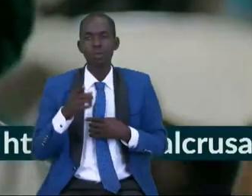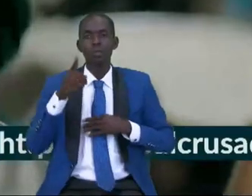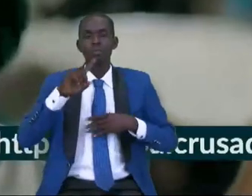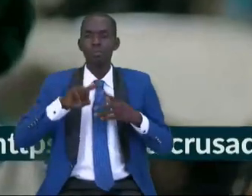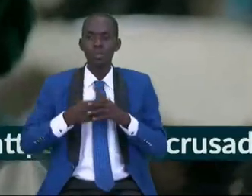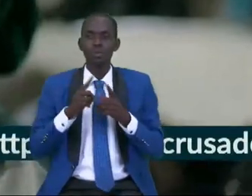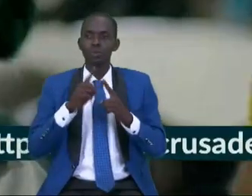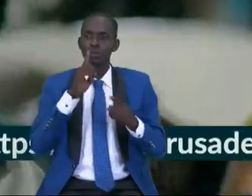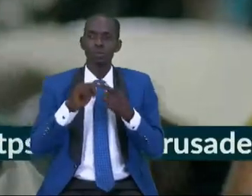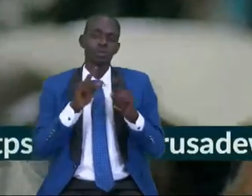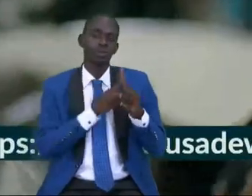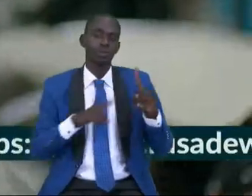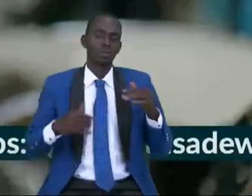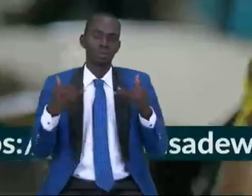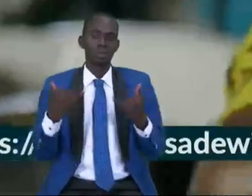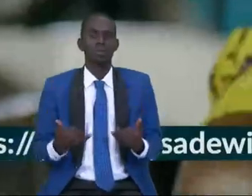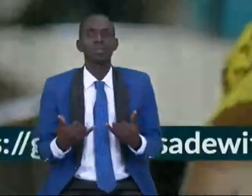de toute impossibilité est là.